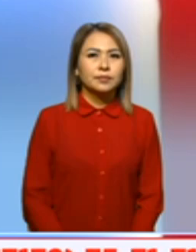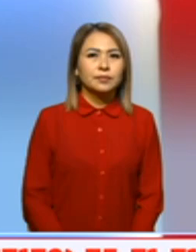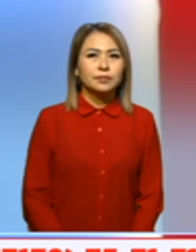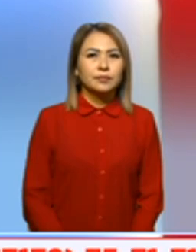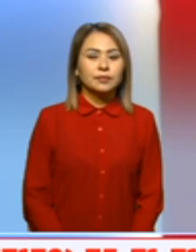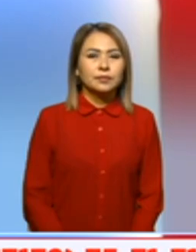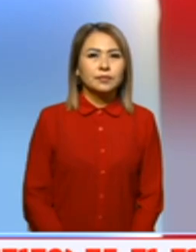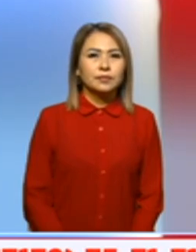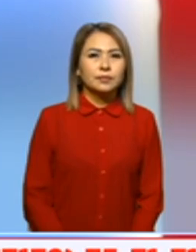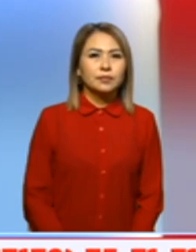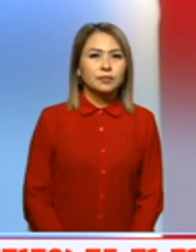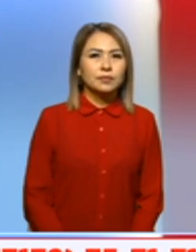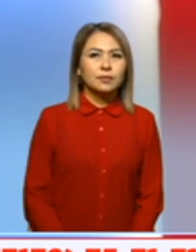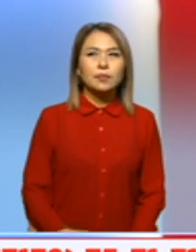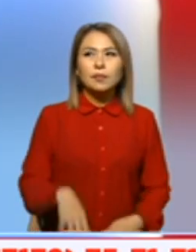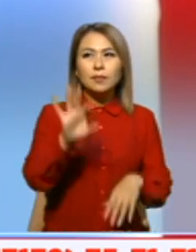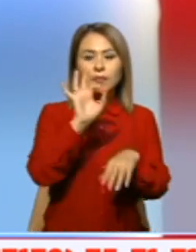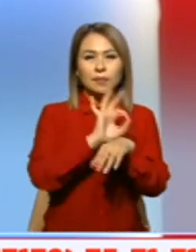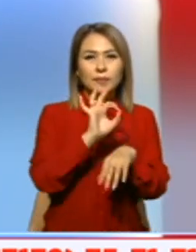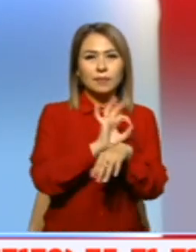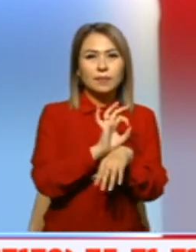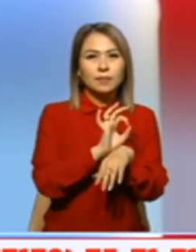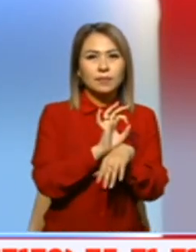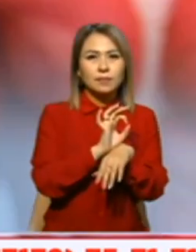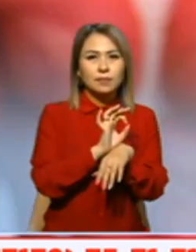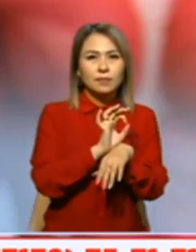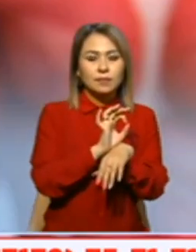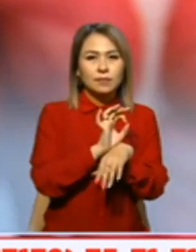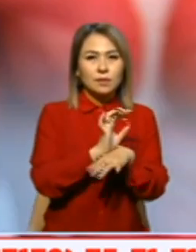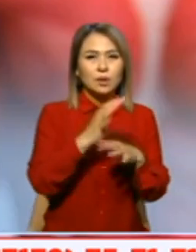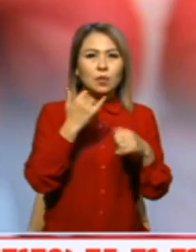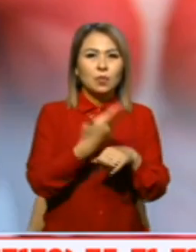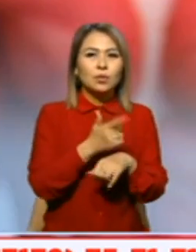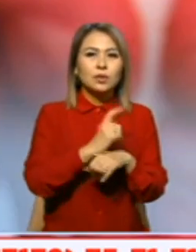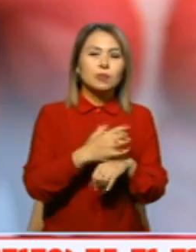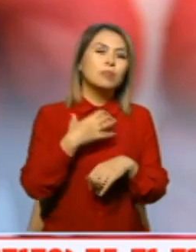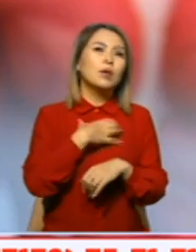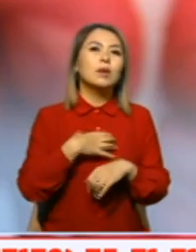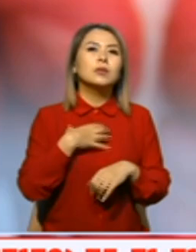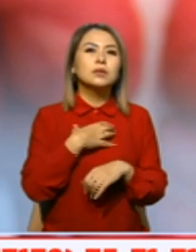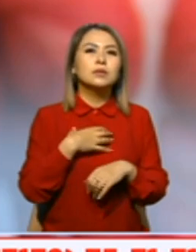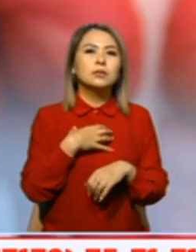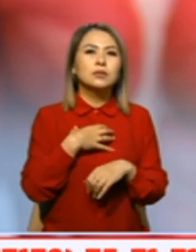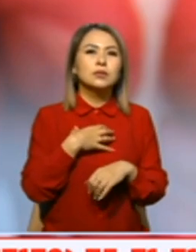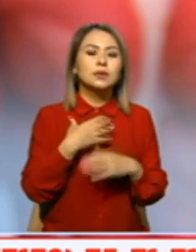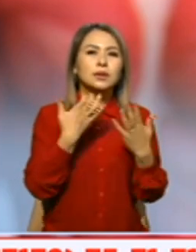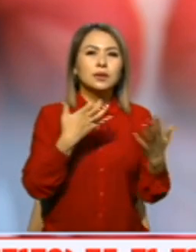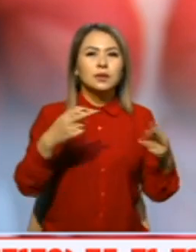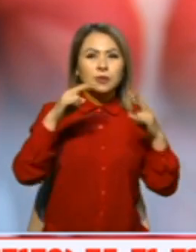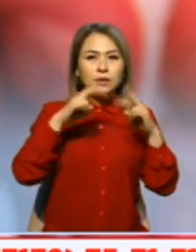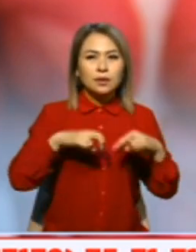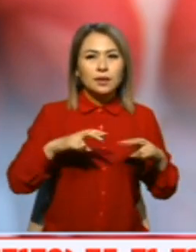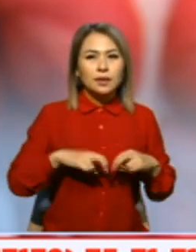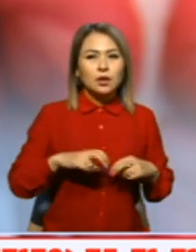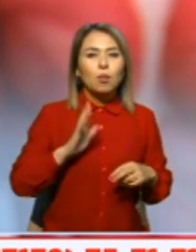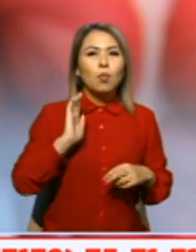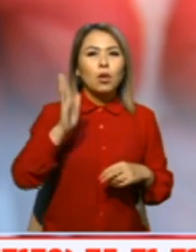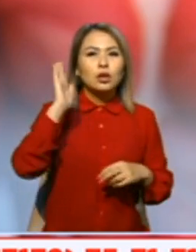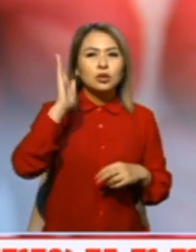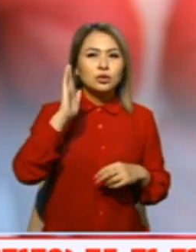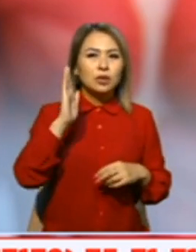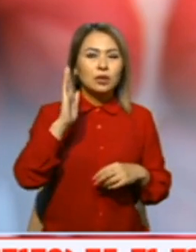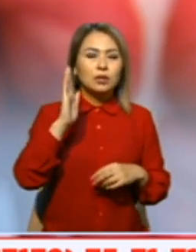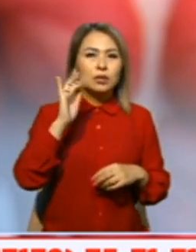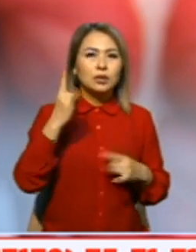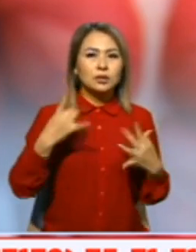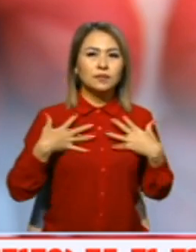Жалпы енді пренатал скрининг деген қазіргі біздің елімізде өте маңызды. Себебі ол скрининг болашақ ұрпақтың денінің